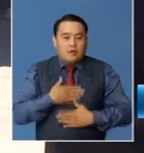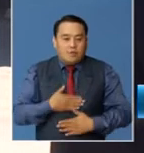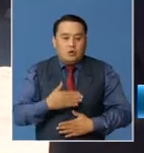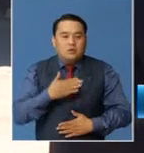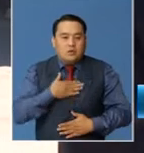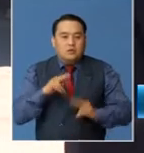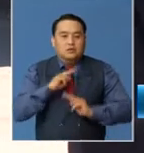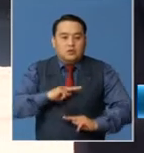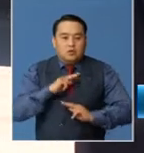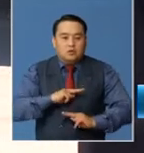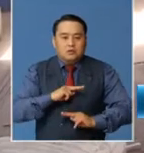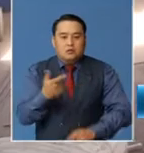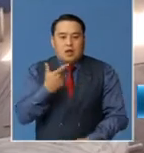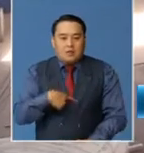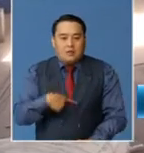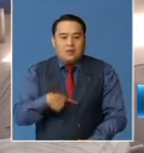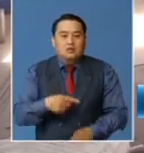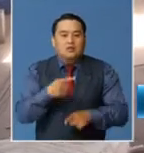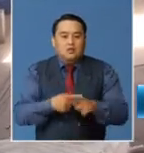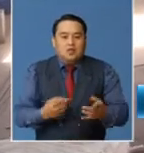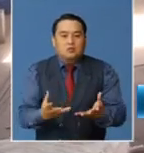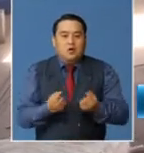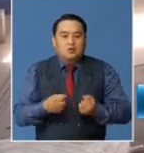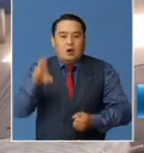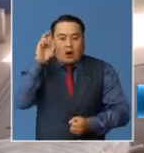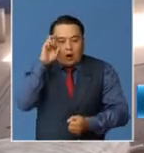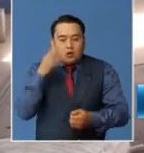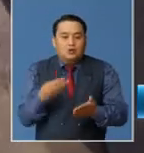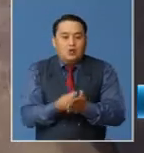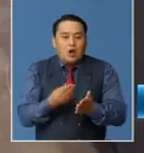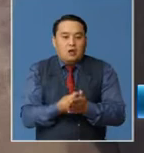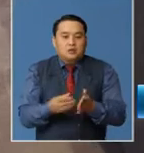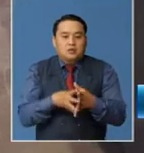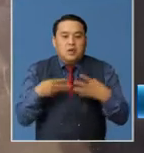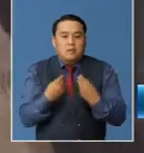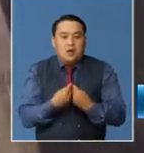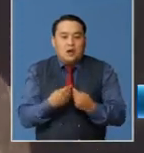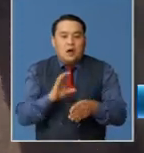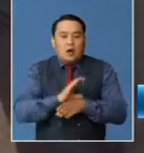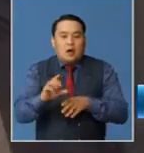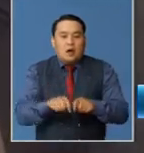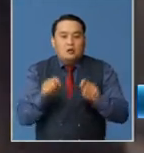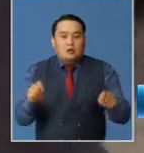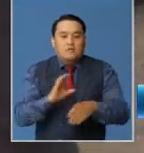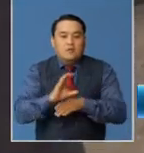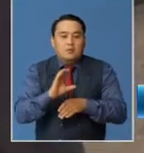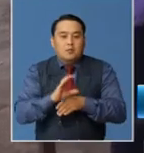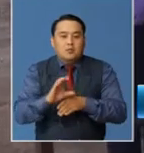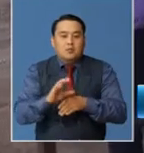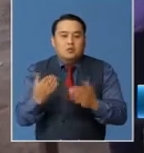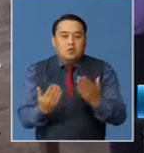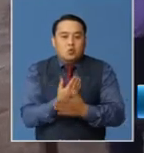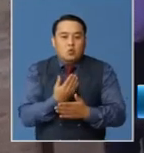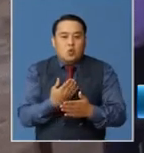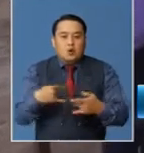наши сотрудники, и мы сами. Часть полученной от государства суммы денег семья направила на открытие цеха по выпуску